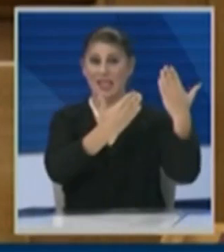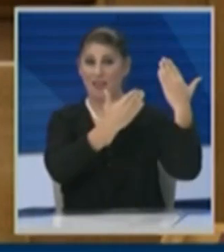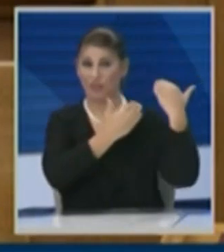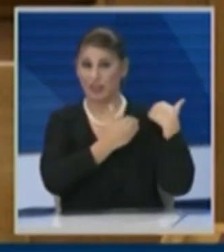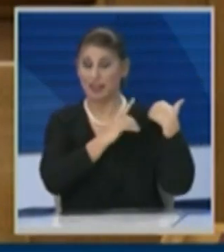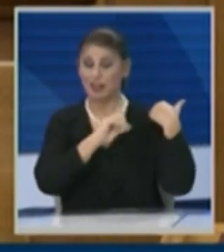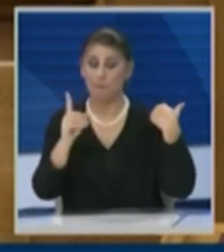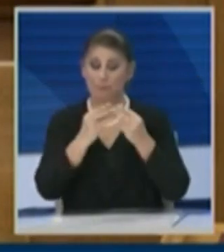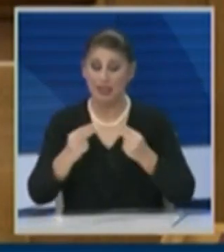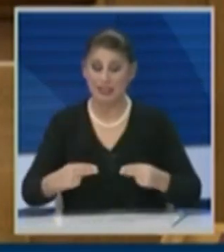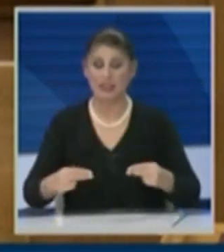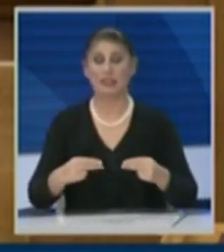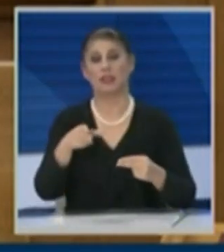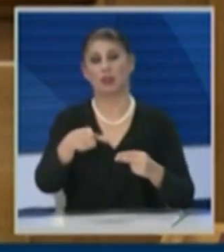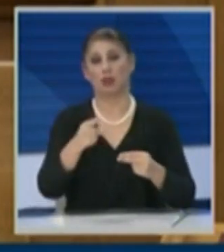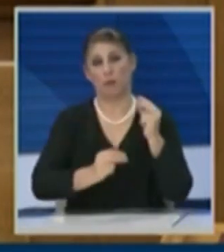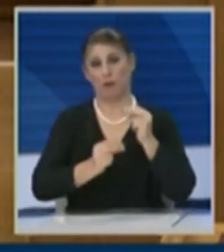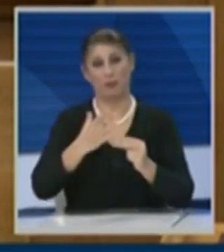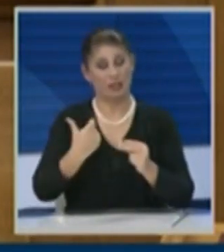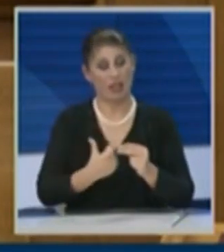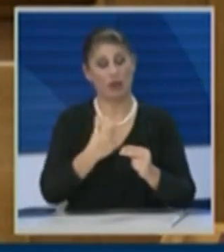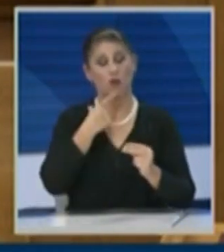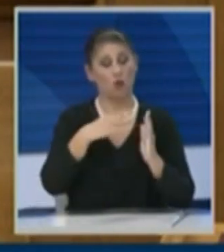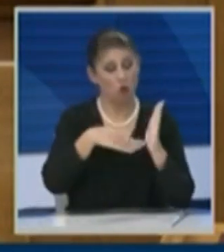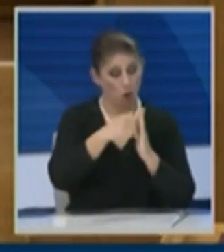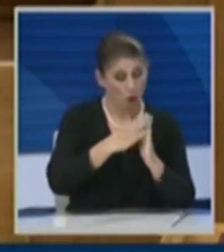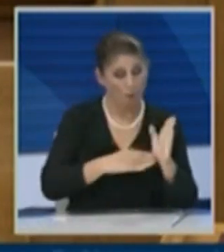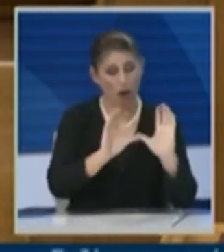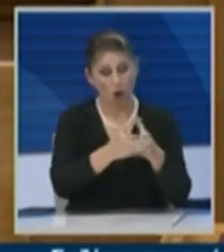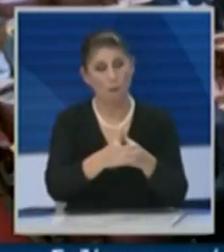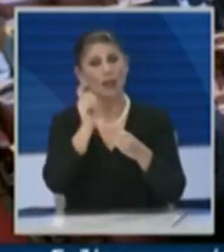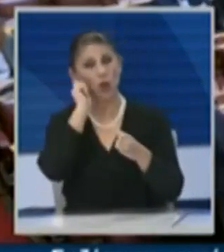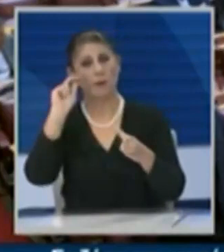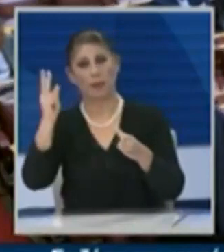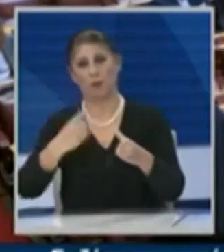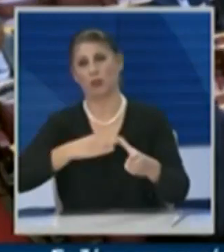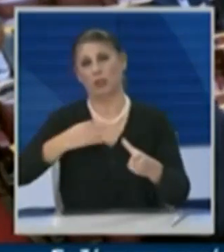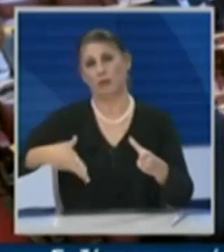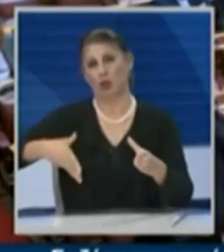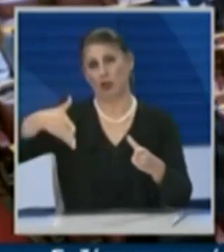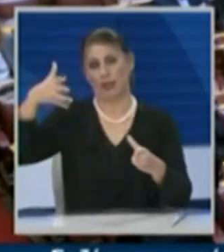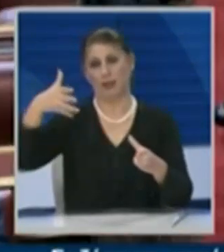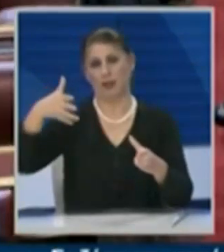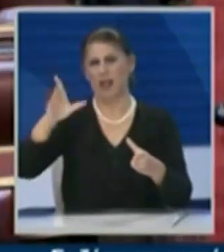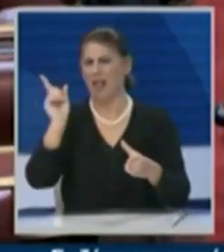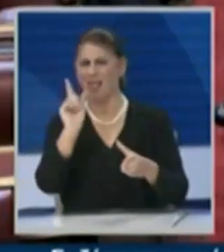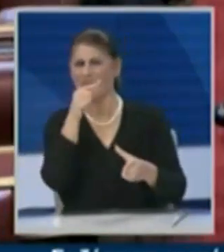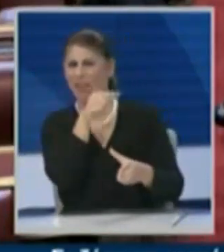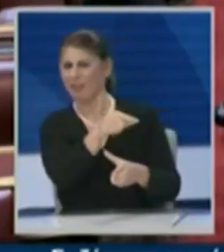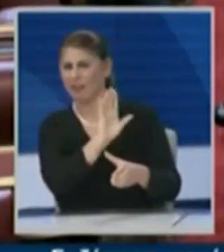μήλυση των προβλημάτων έχουν και κόμμα και χρώμα και ονοματεπώνυμο, κύριε Μητσοτάκη. Διότι δεν